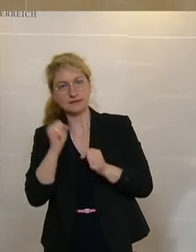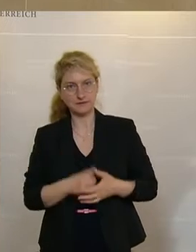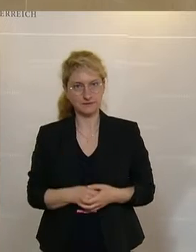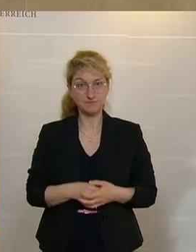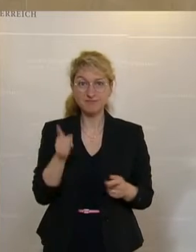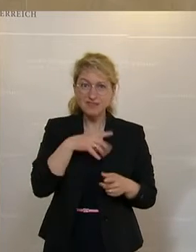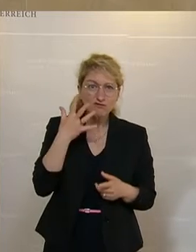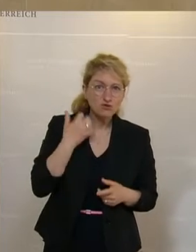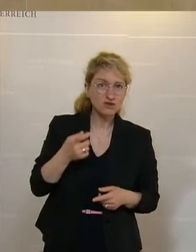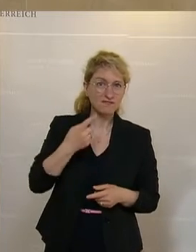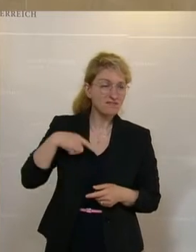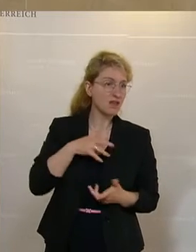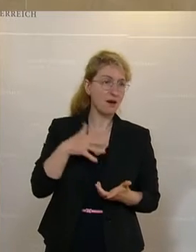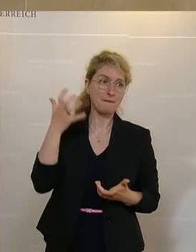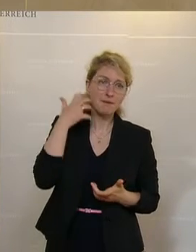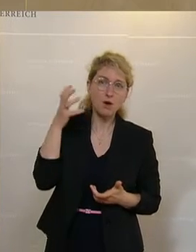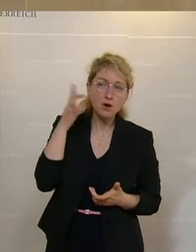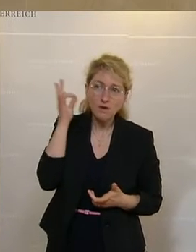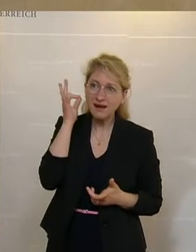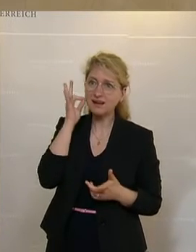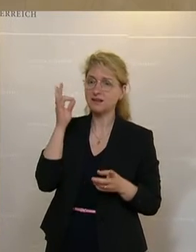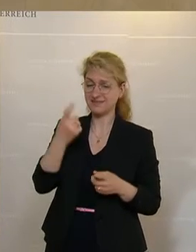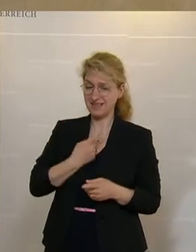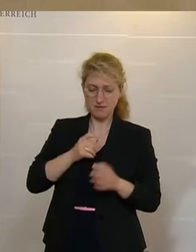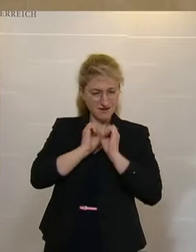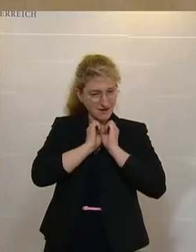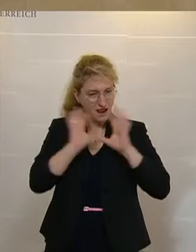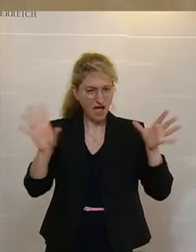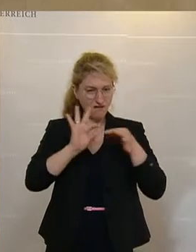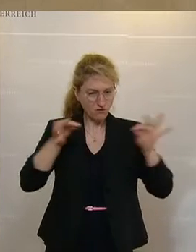wir Bäuerinnen und Bauern selbst klar formulieren.